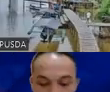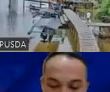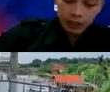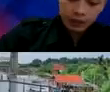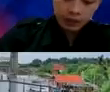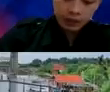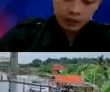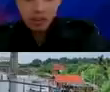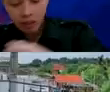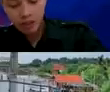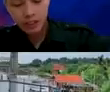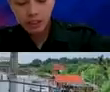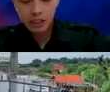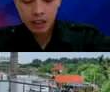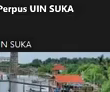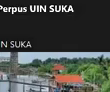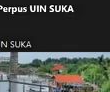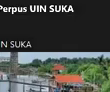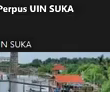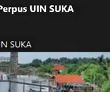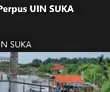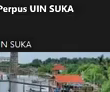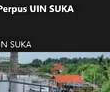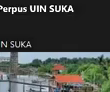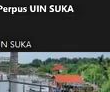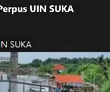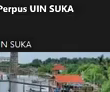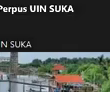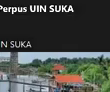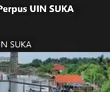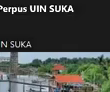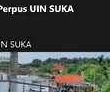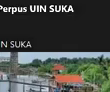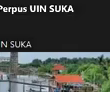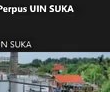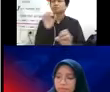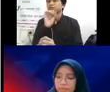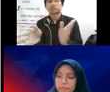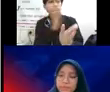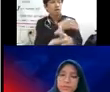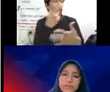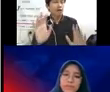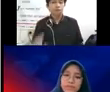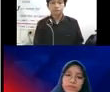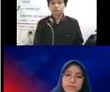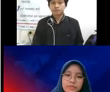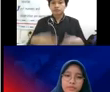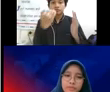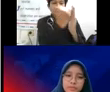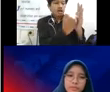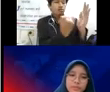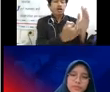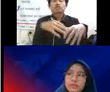kalau untuk yang pertama juga mungkin hampir sama ya seperti gambar tadi kalau untuk yang kebijakan itu memang dari kebijakan